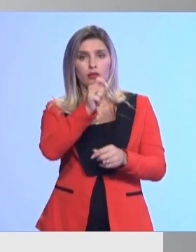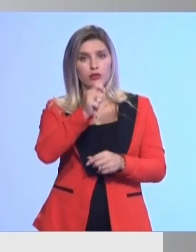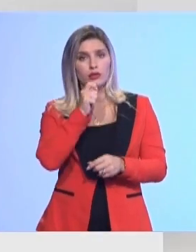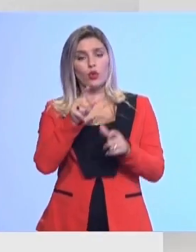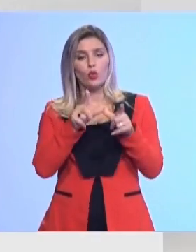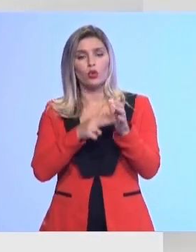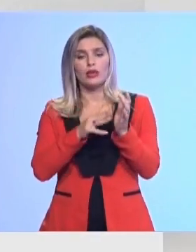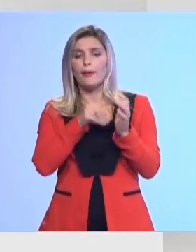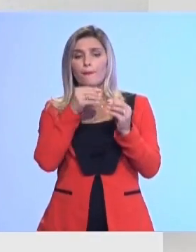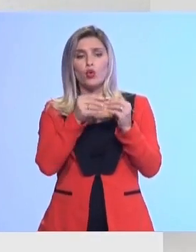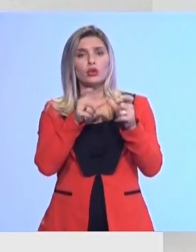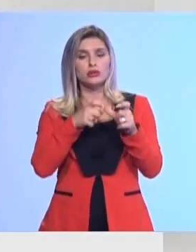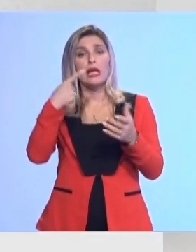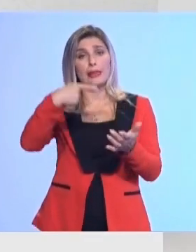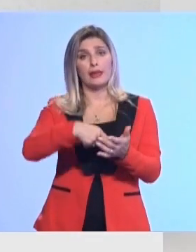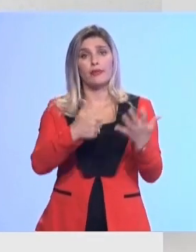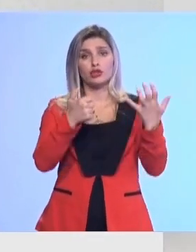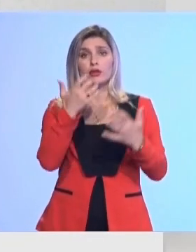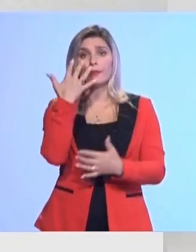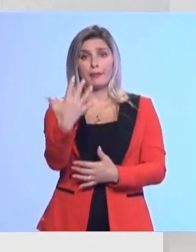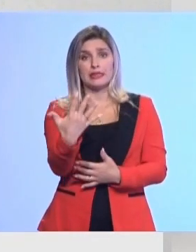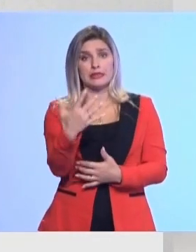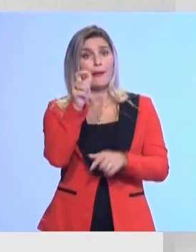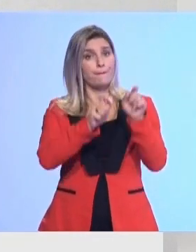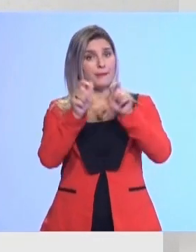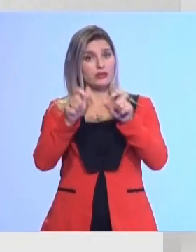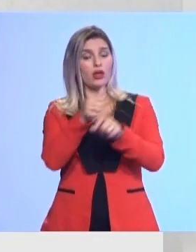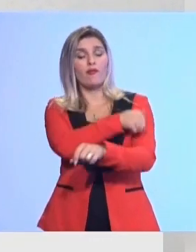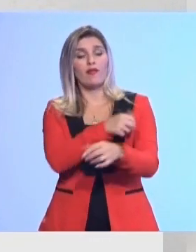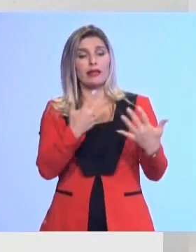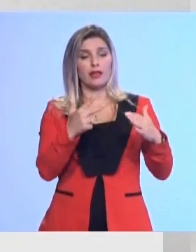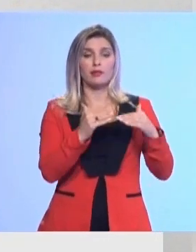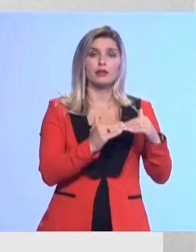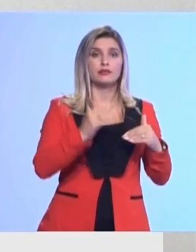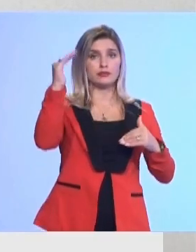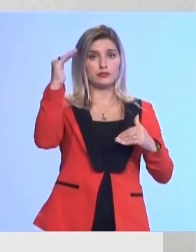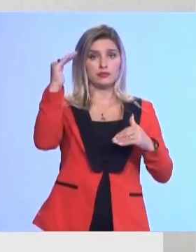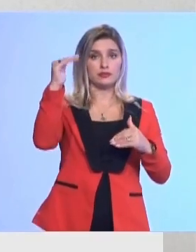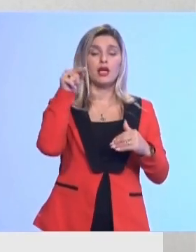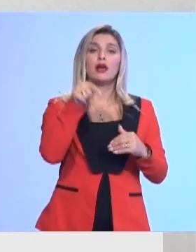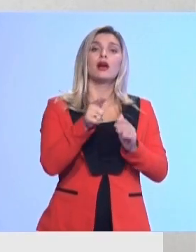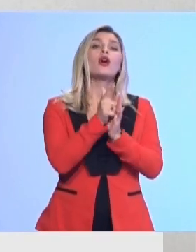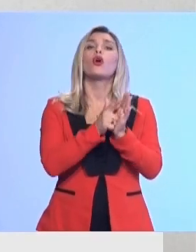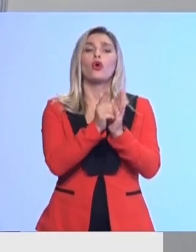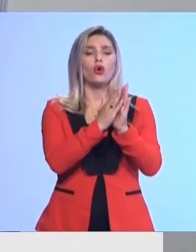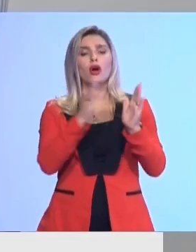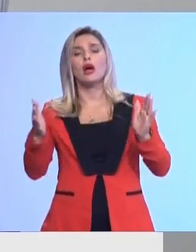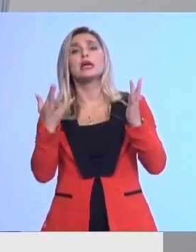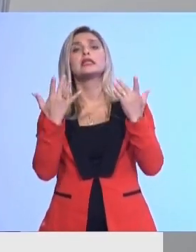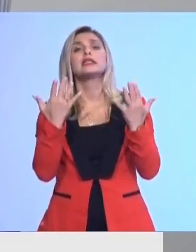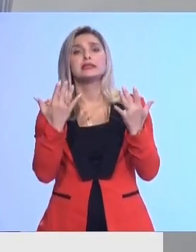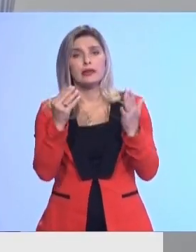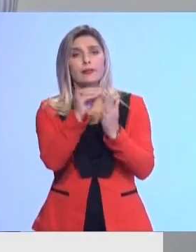kanë marrë pjesë 1.065 respondent të moshës mbi 18 vjeç. Periudha anketimit përfshin